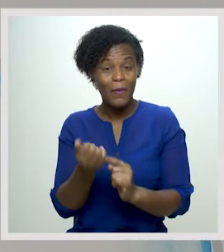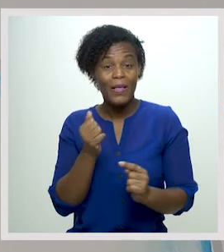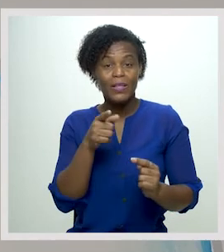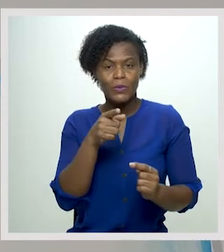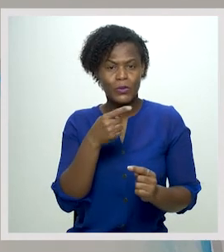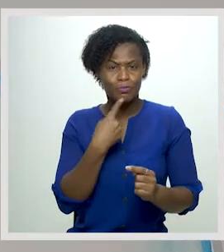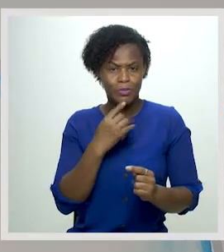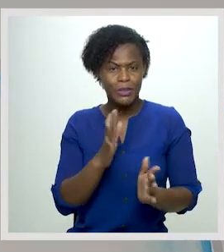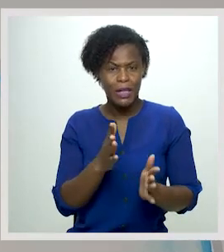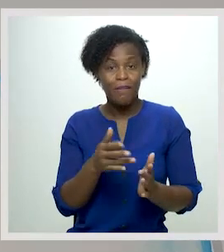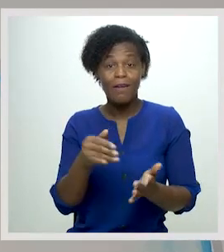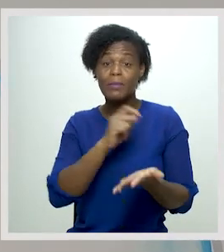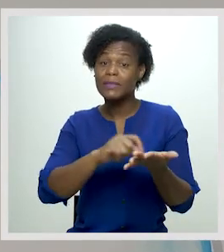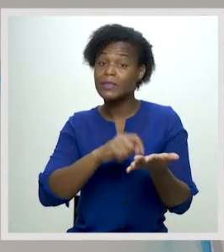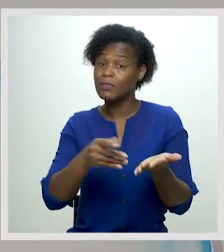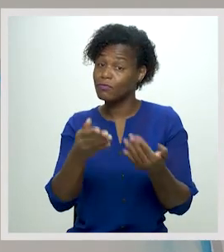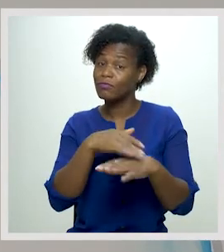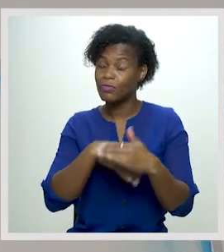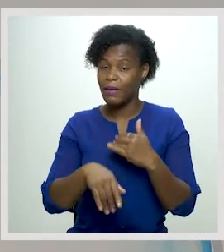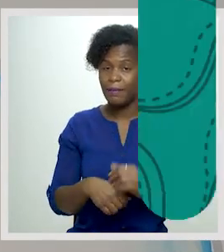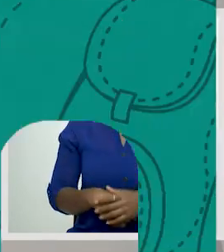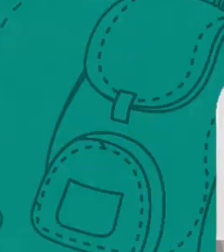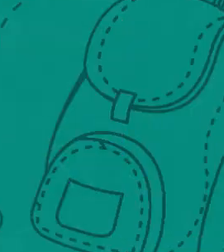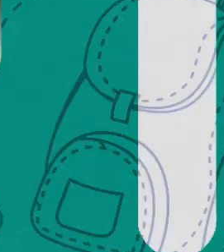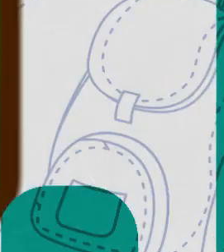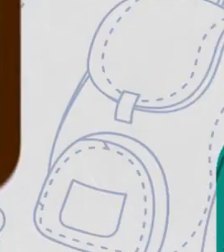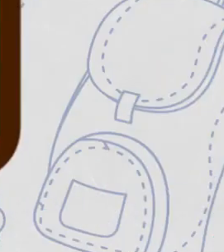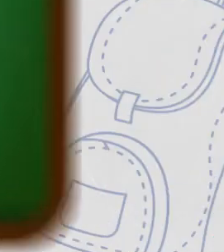tu as compris, on va faire des exercices.